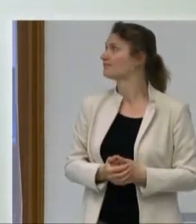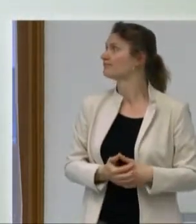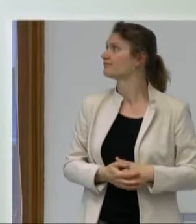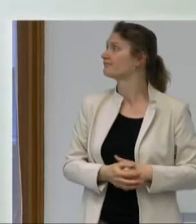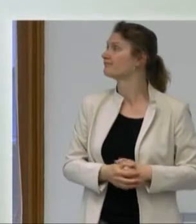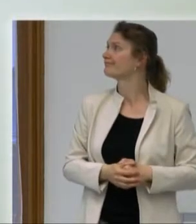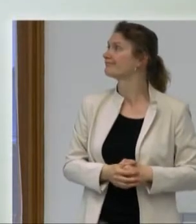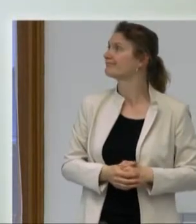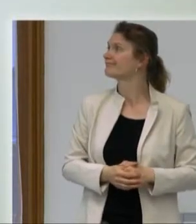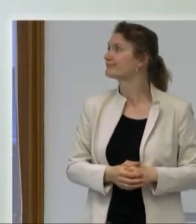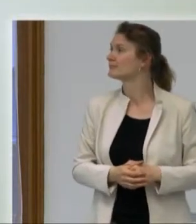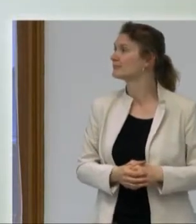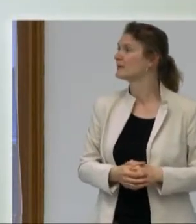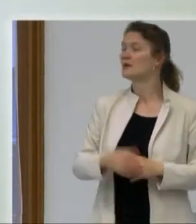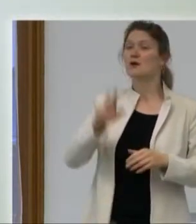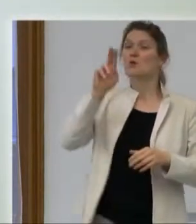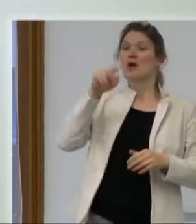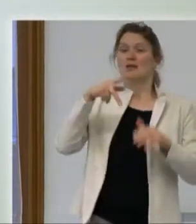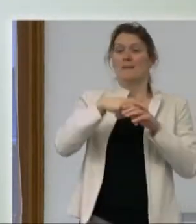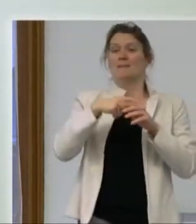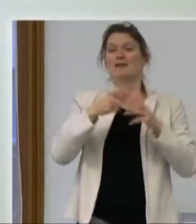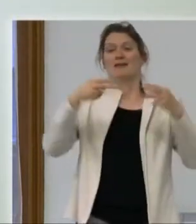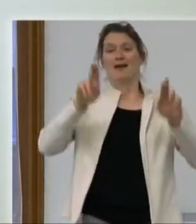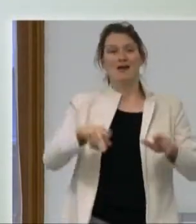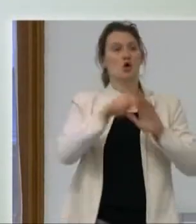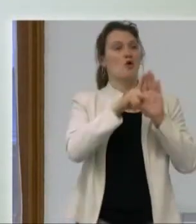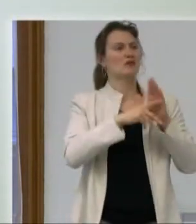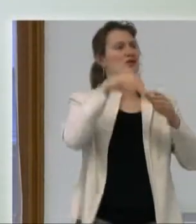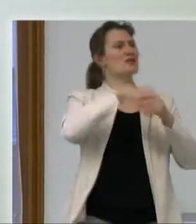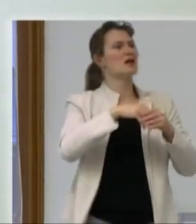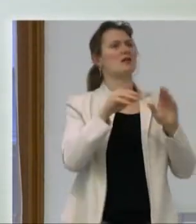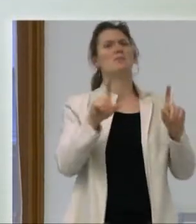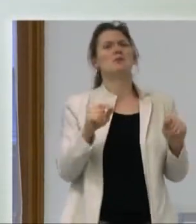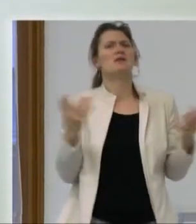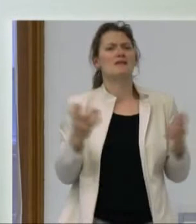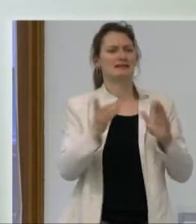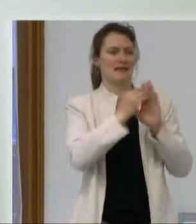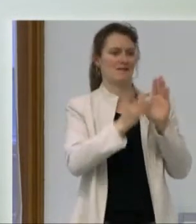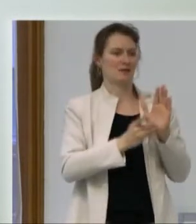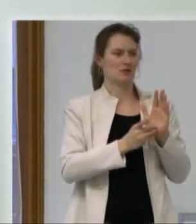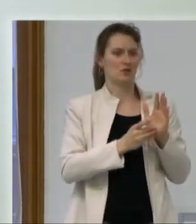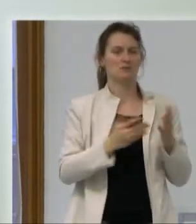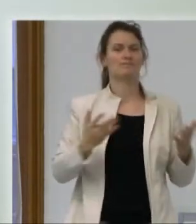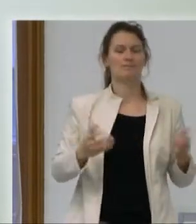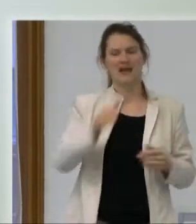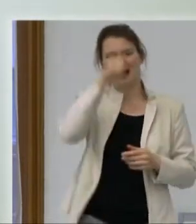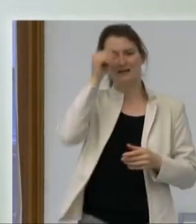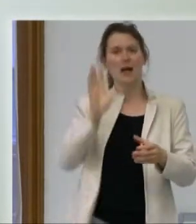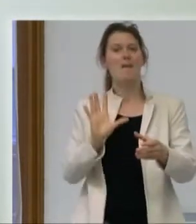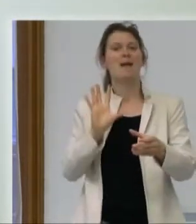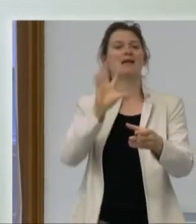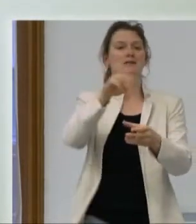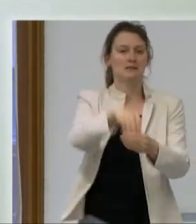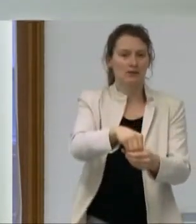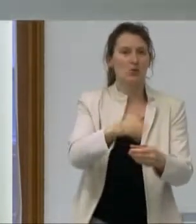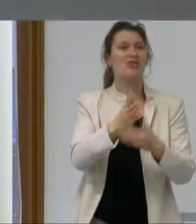Auch die UN-Behindertenrechtskonvention definiert Behinderung damit anders, nämlich als eine unzureichende Partizipation,